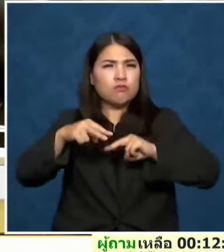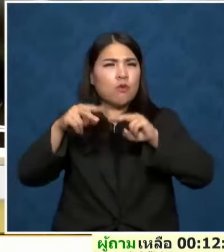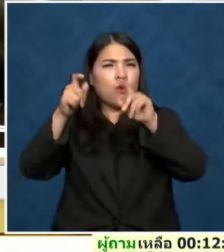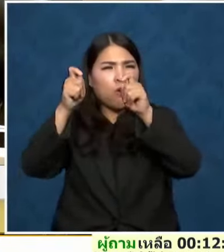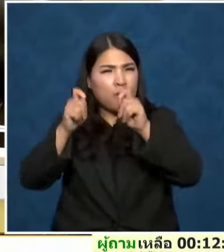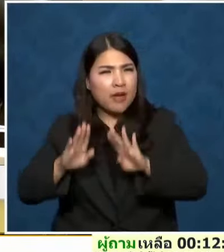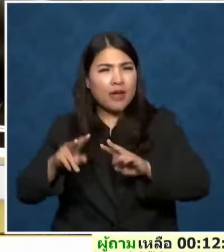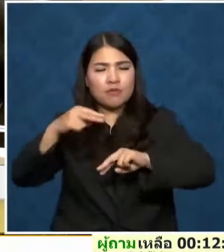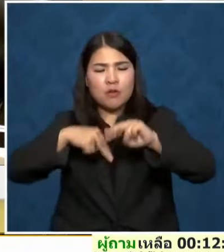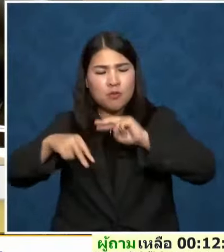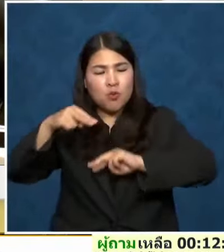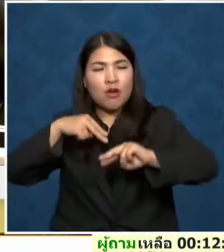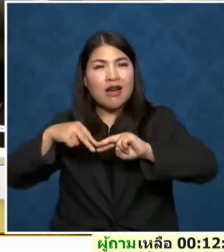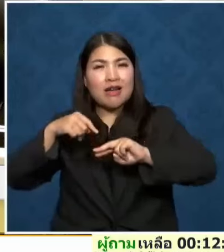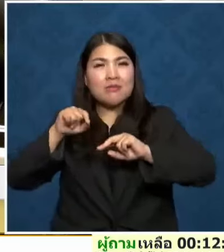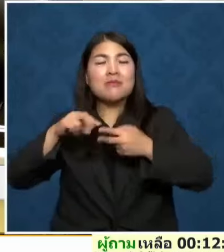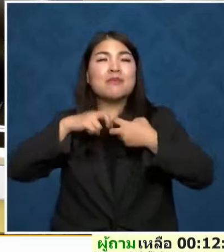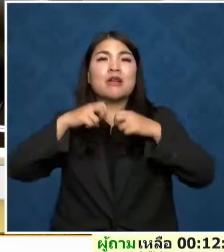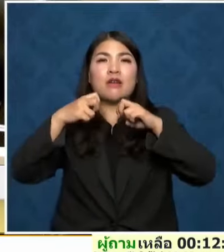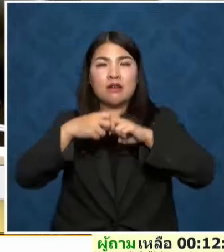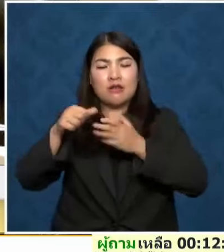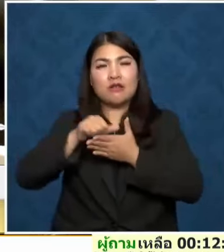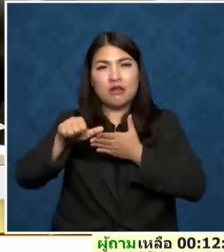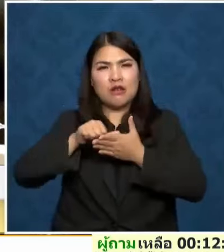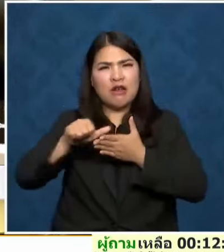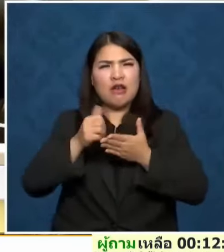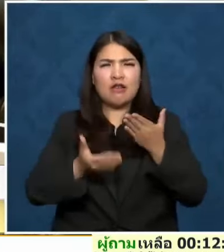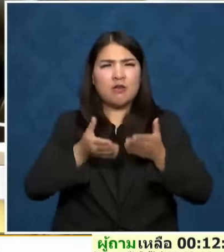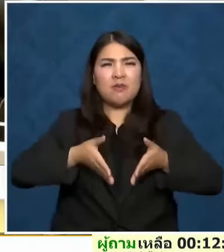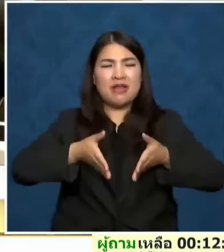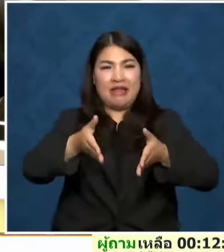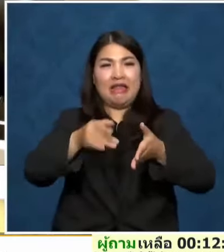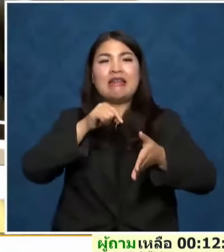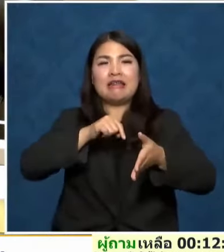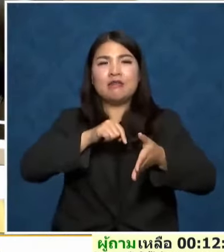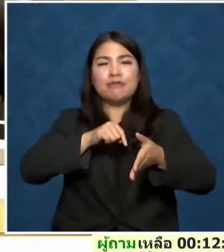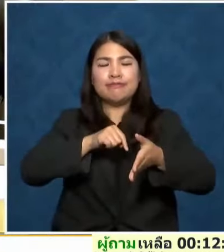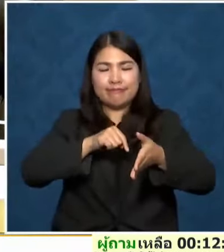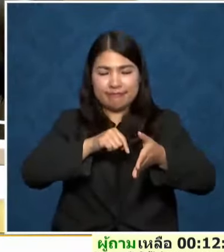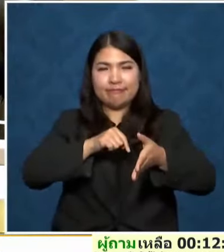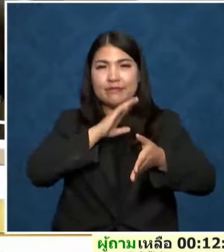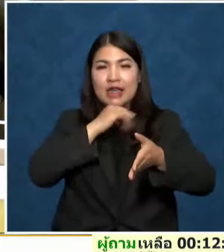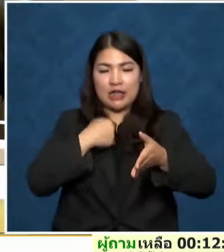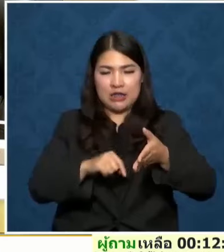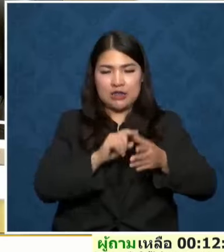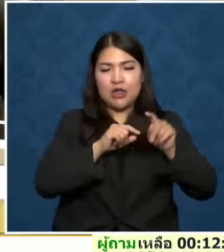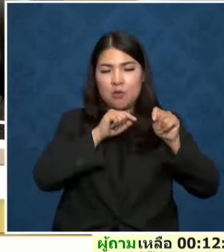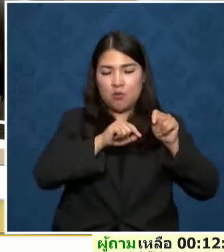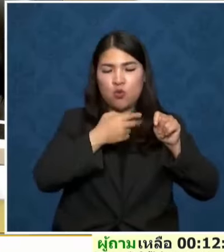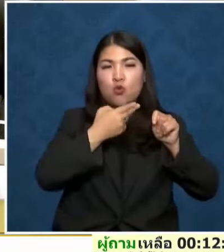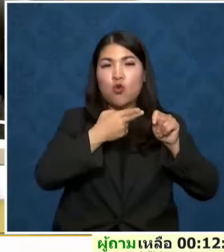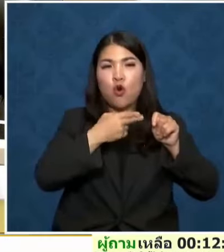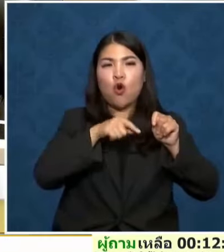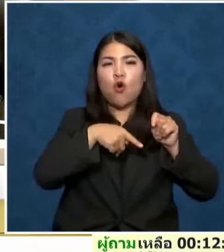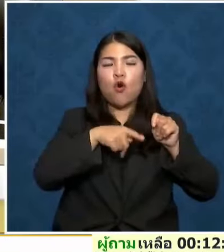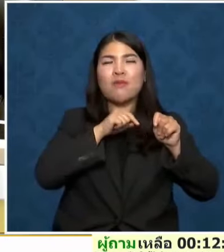บนะครับ เพื่อแ้ปัญหาถนนเผ็กษ์หรอถนนไม้เล็ก 4 ตรนี้ จากตามวนนองพรัพบอเพริวหินทึ่ง